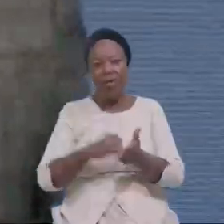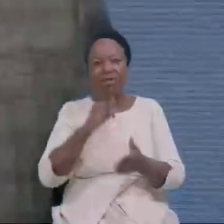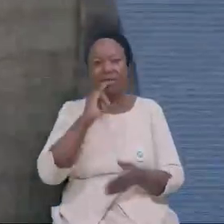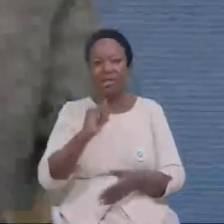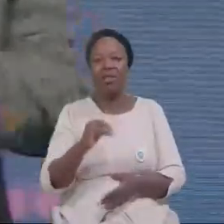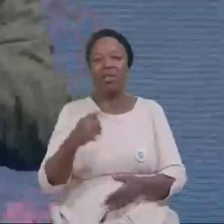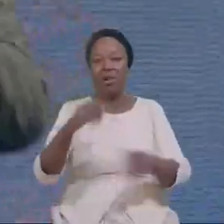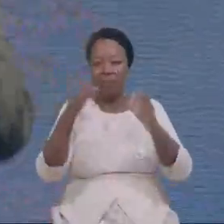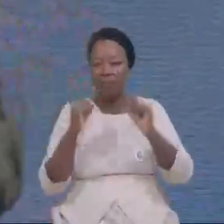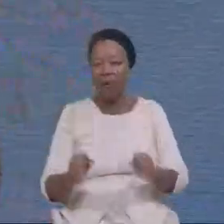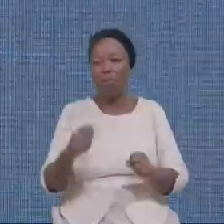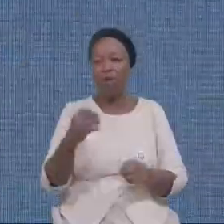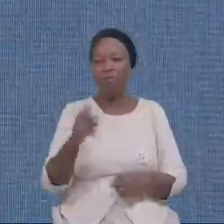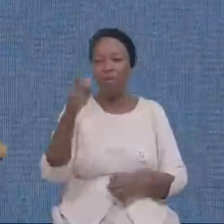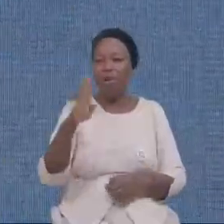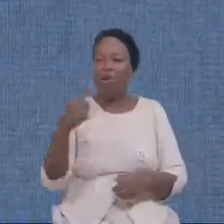la puissance de Dieu.